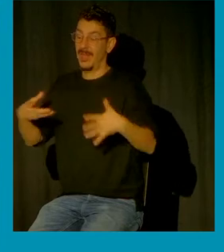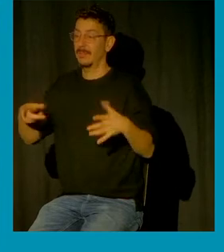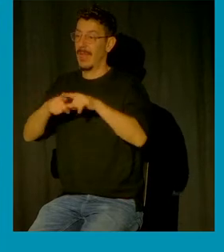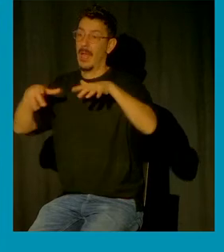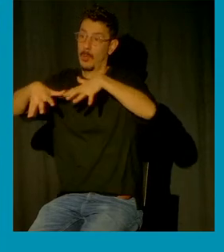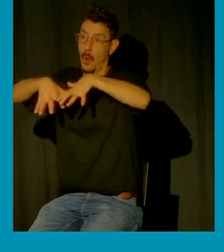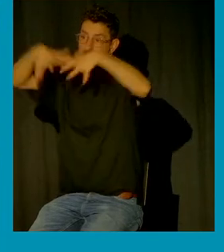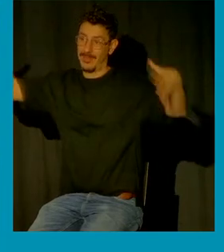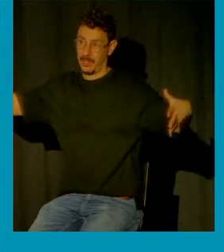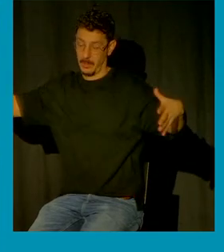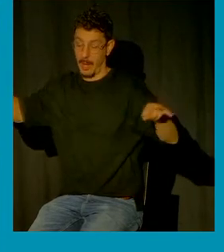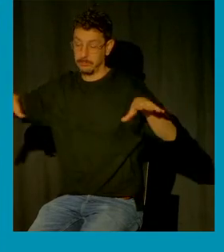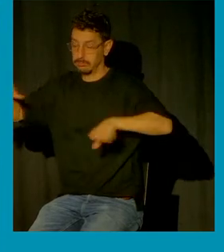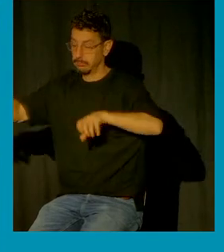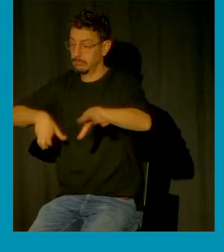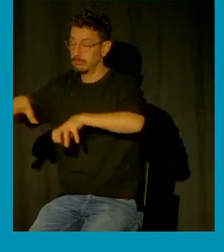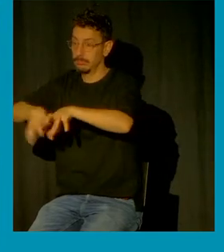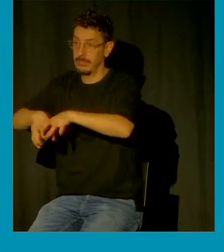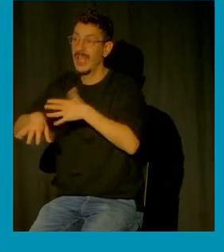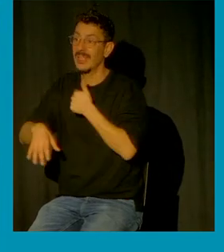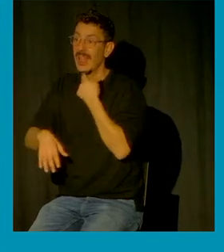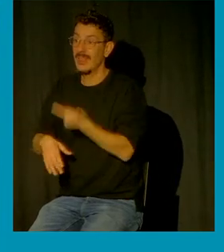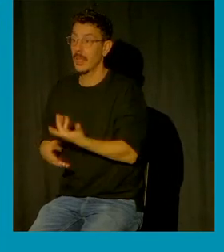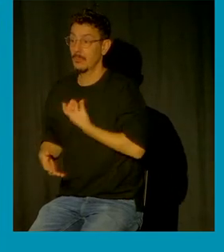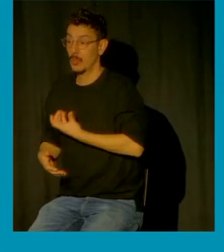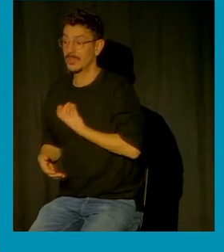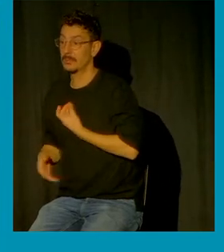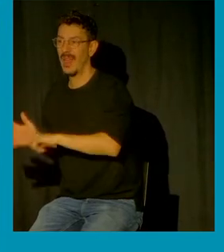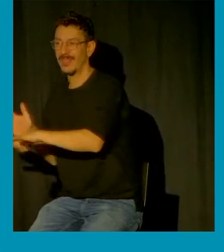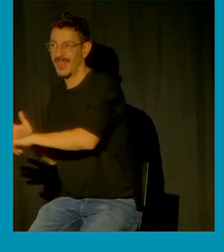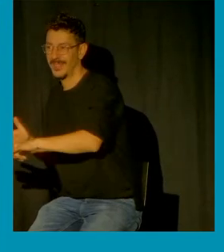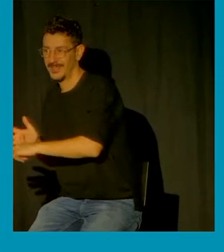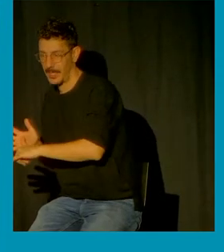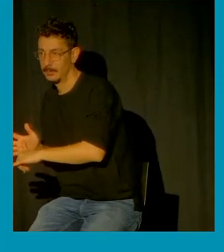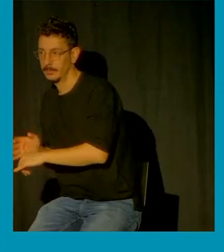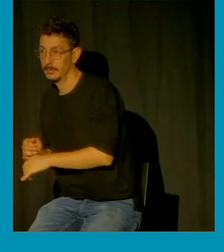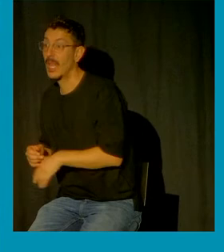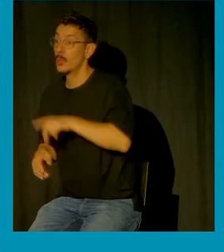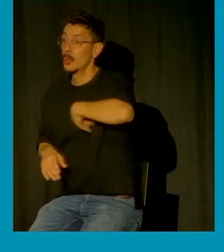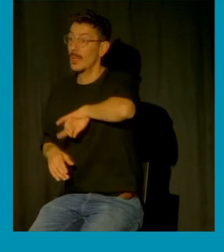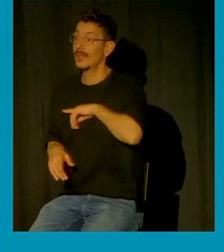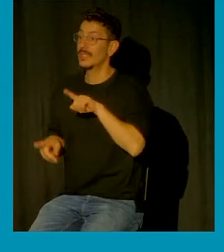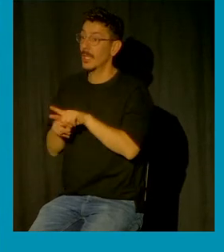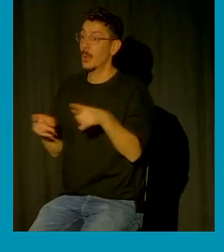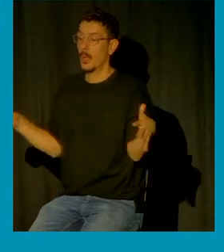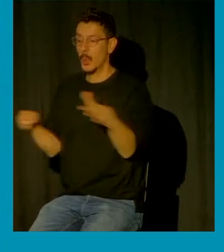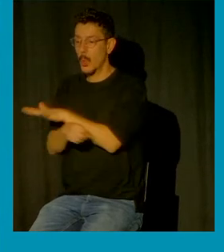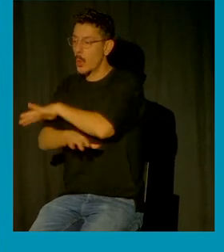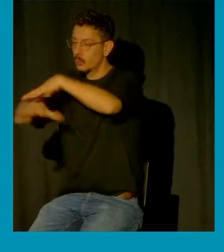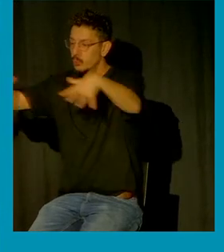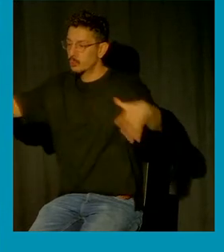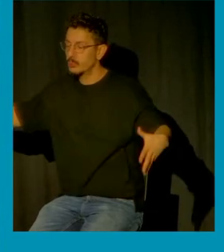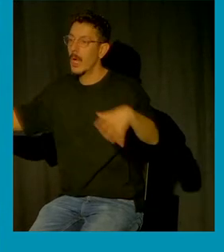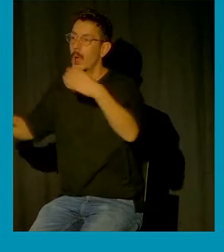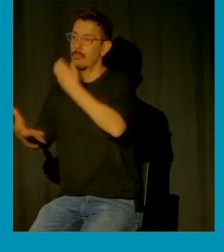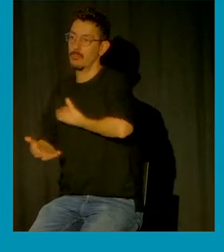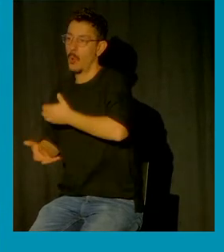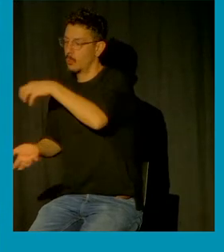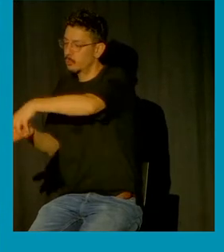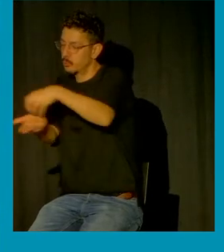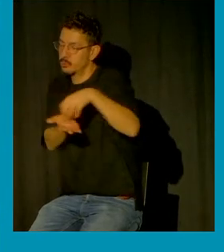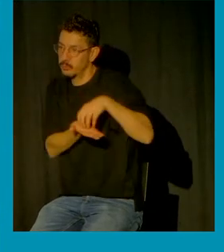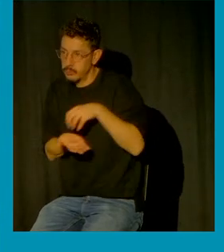tant de les administracions que estan més properes de la vida quotidiana de la gent i el que fem justament és acompanyar dotar de recursos